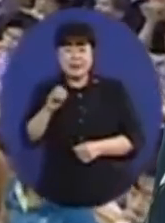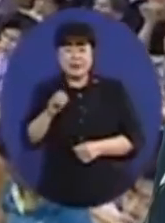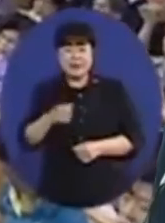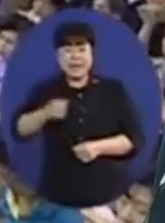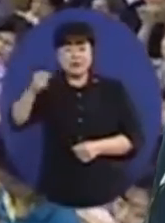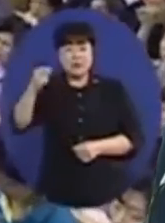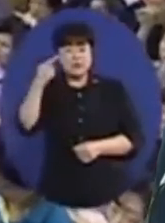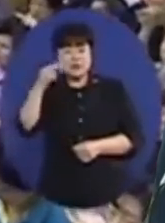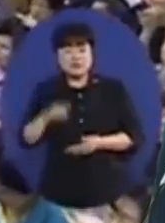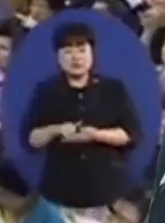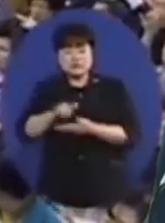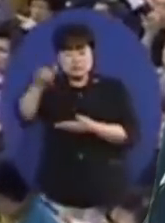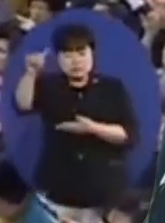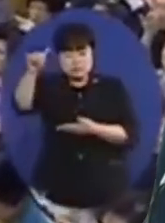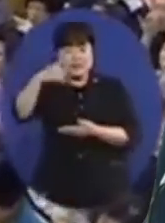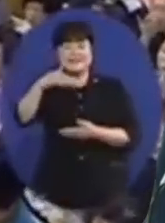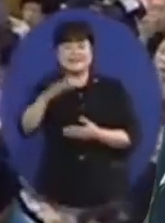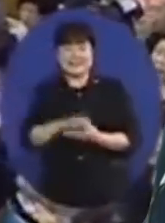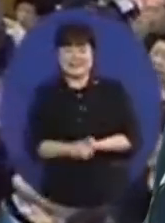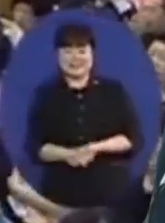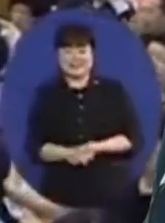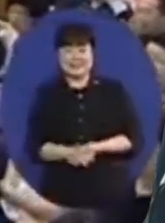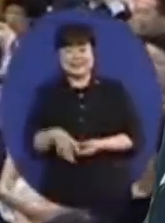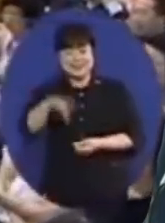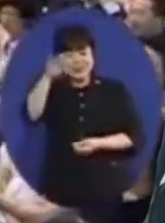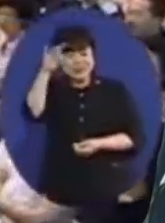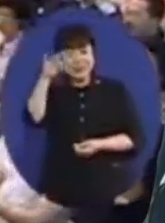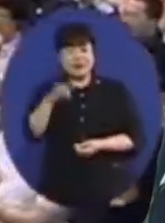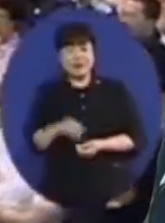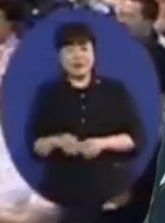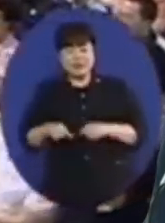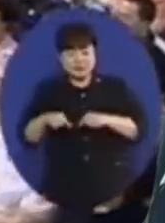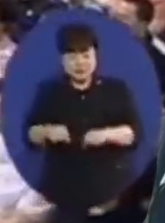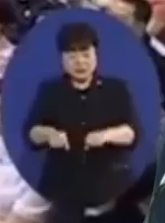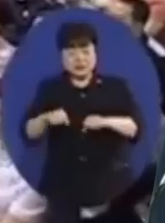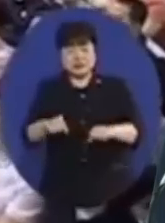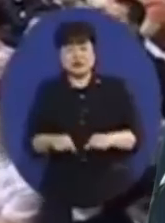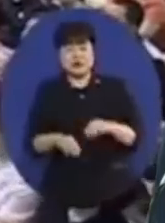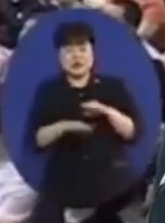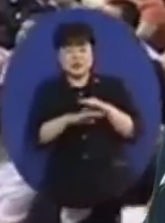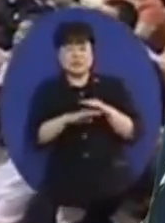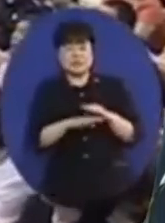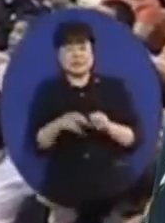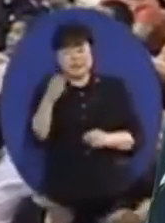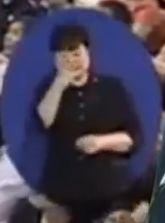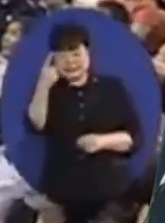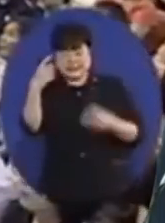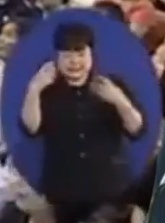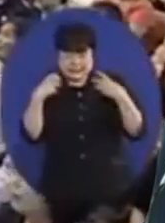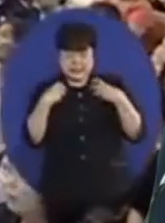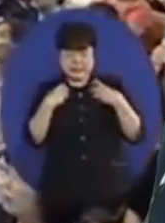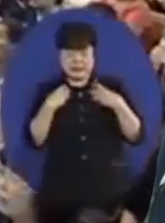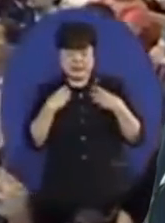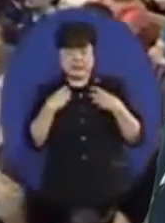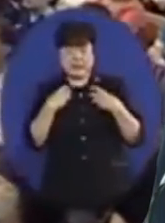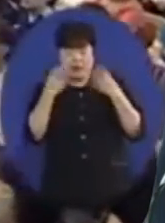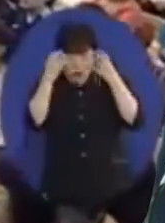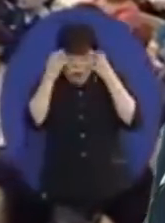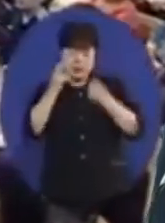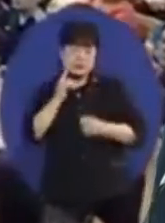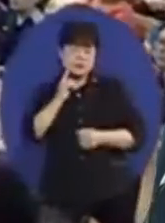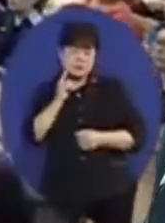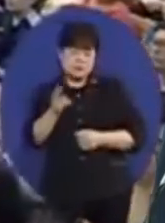들고 미국으로 건너갔습니다 시험에는 생소하고 사고를 지키는 일 숱한 고생을